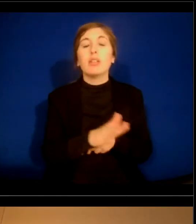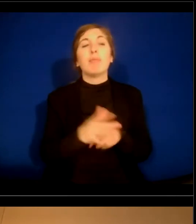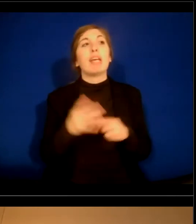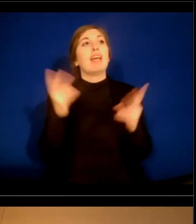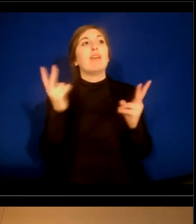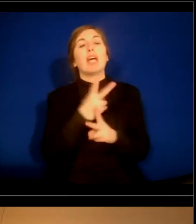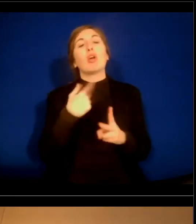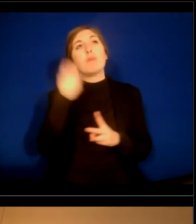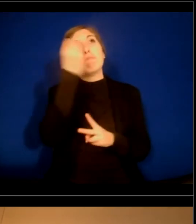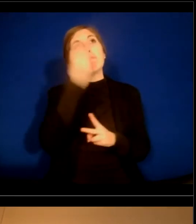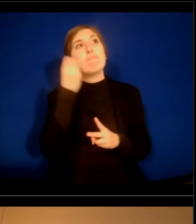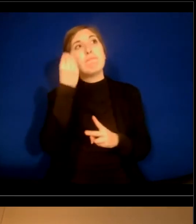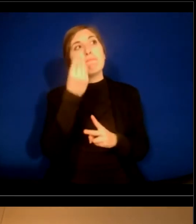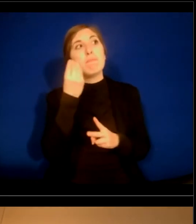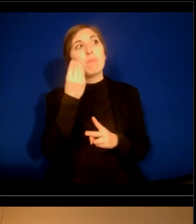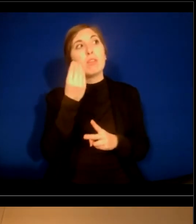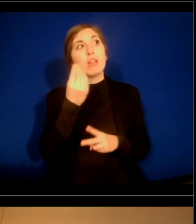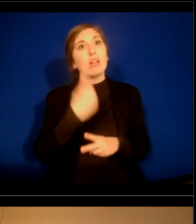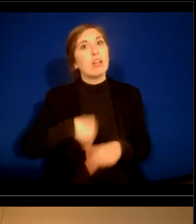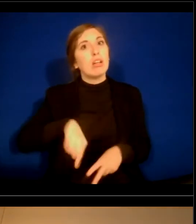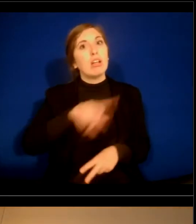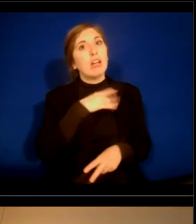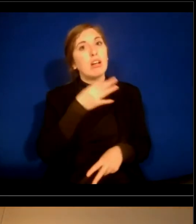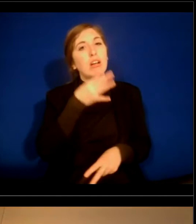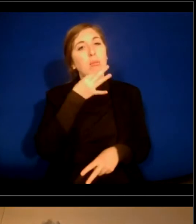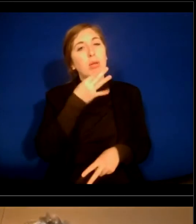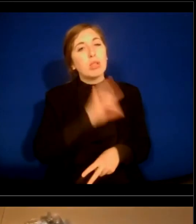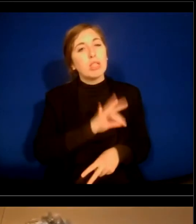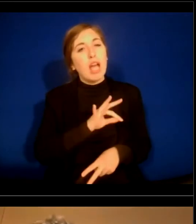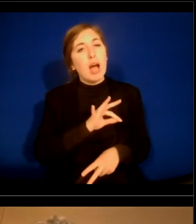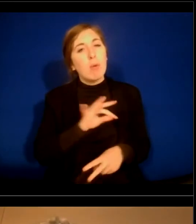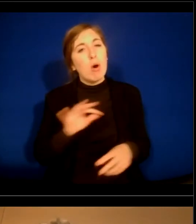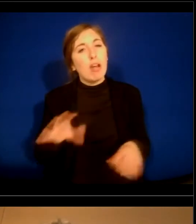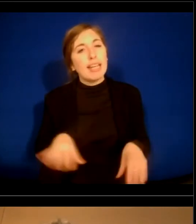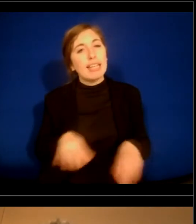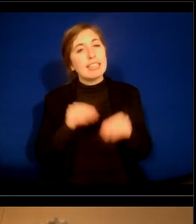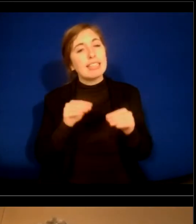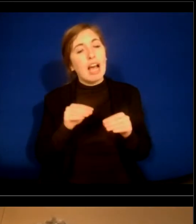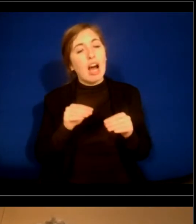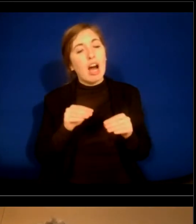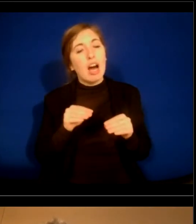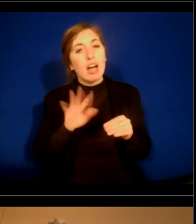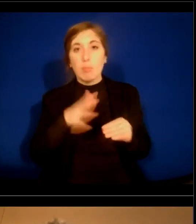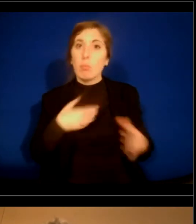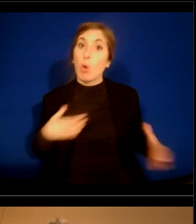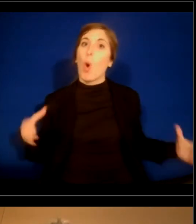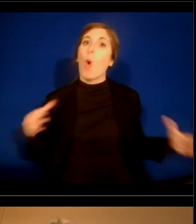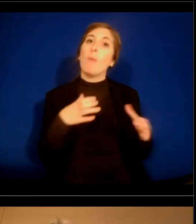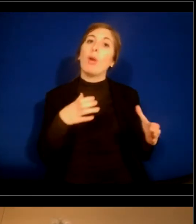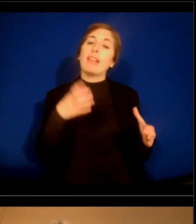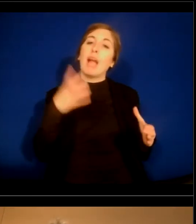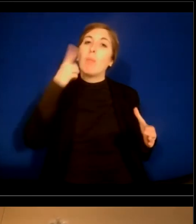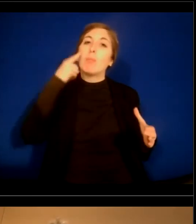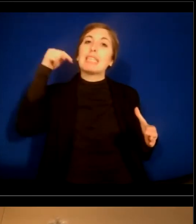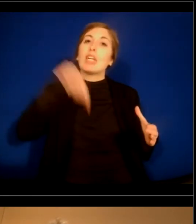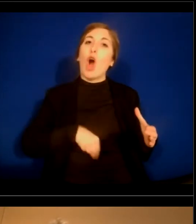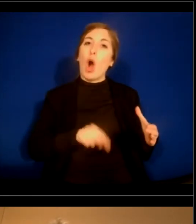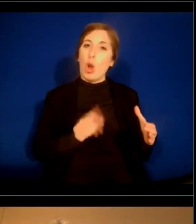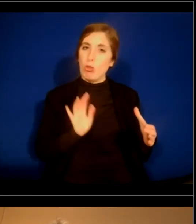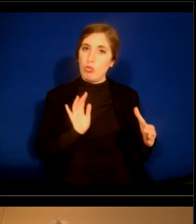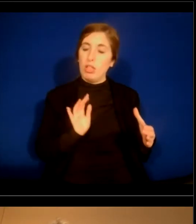noi possiamo anche cominciare a costruire come comunità degli psicologi delle